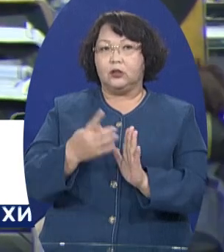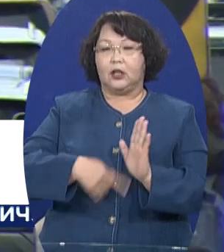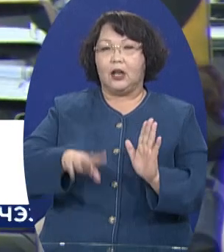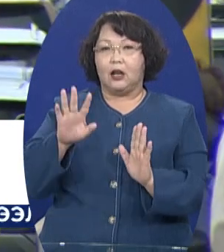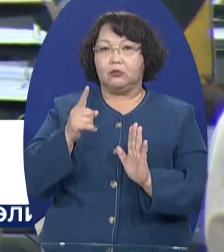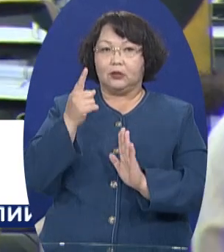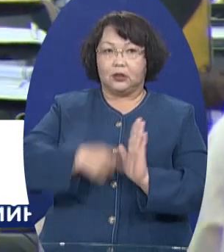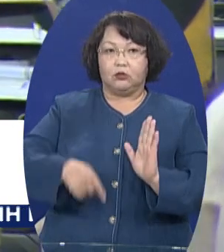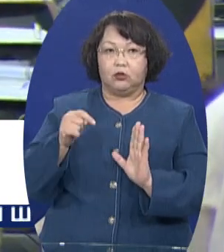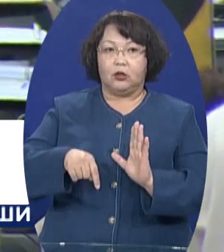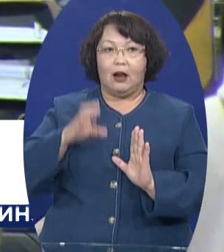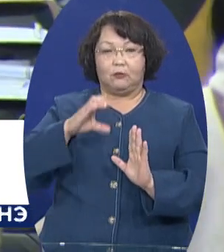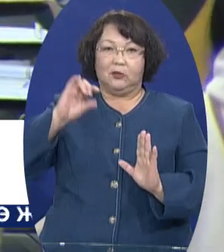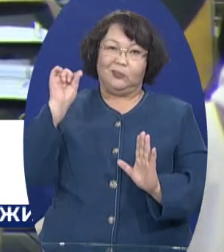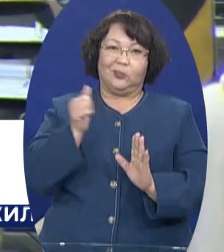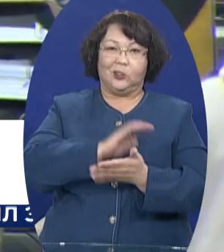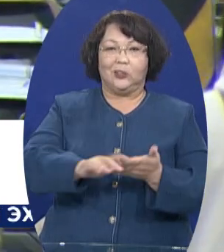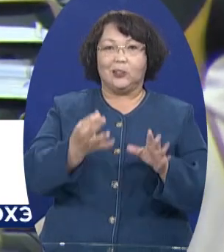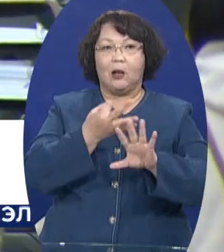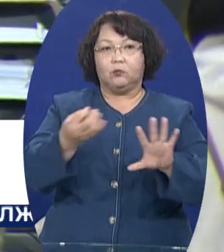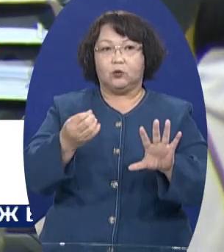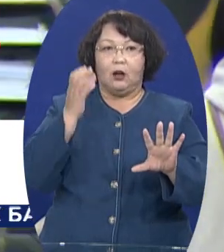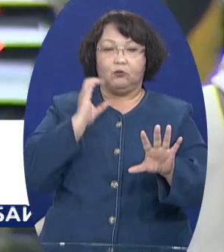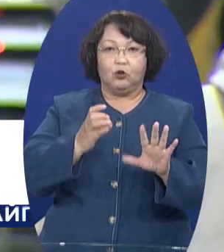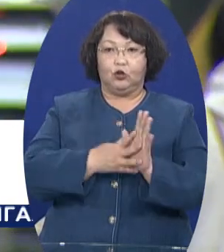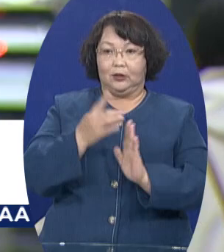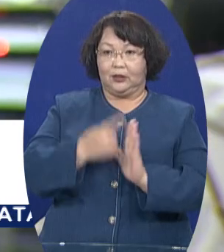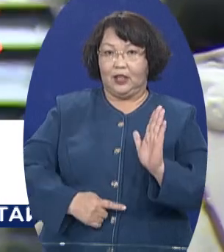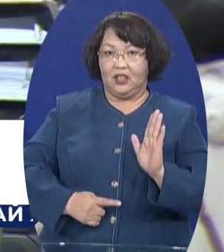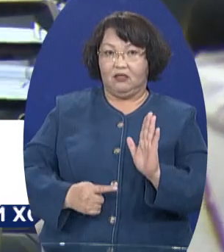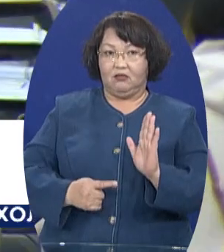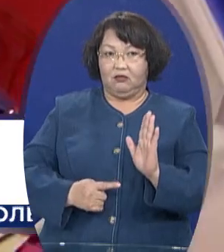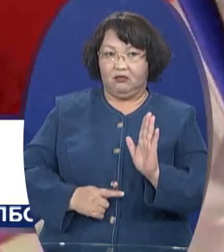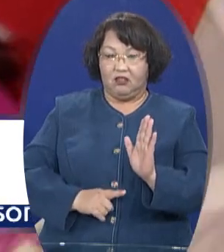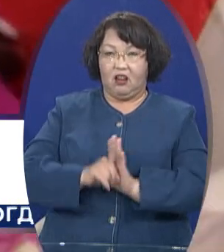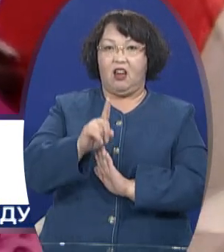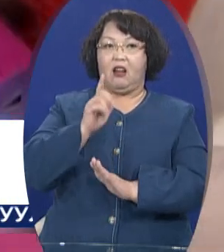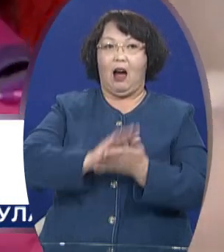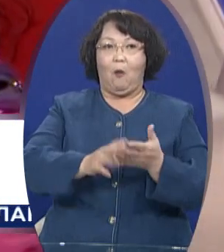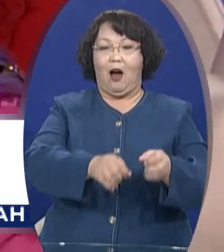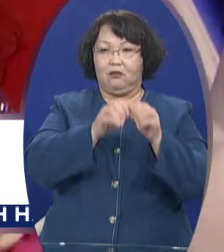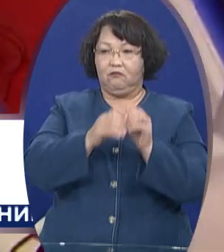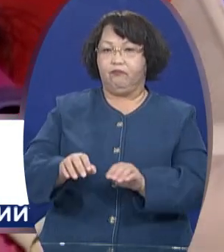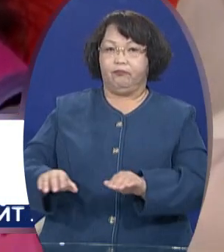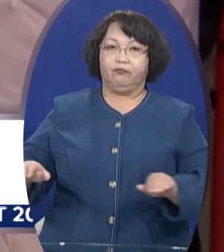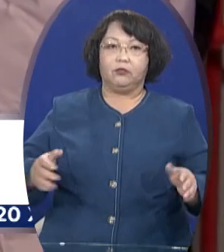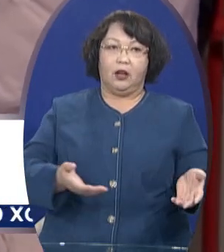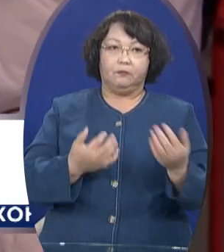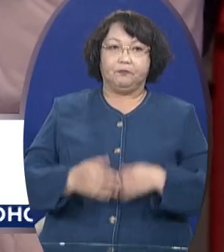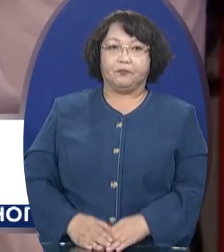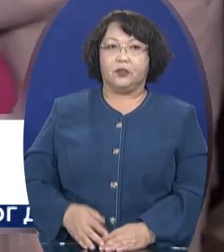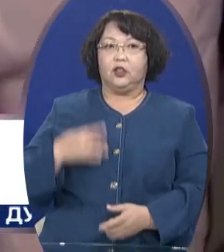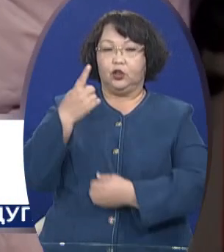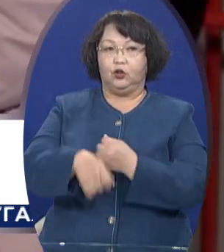хэлбэл 800 автобусны хувьд бол энд бүрэн одоо 9 сар ихэд бол үндсэндээ дуусна. Таны харж байгаа энэ дүрс бол